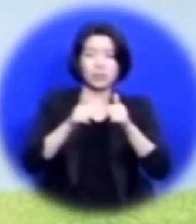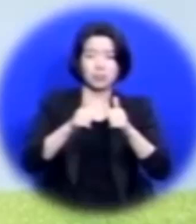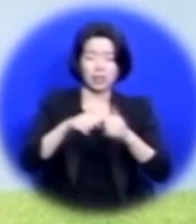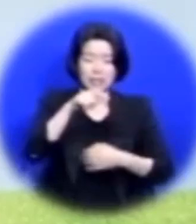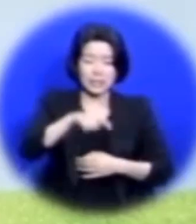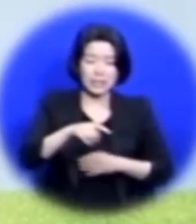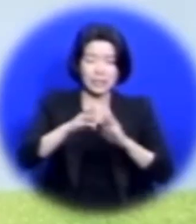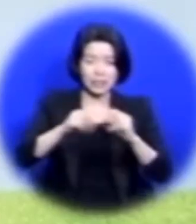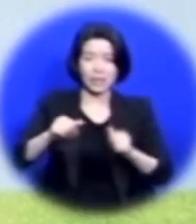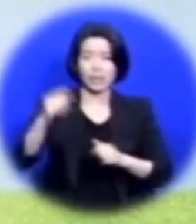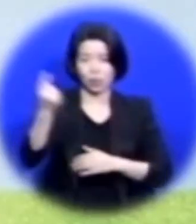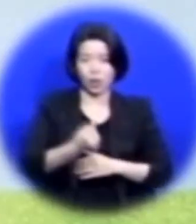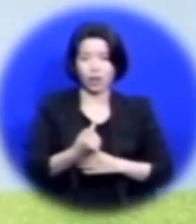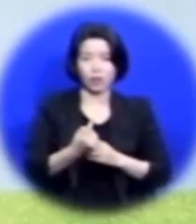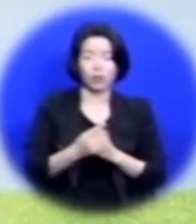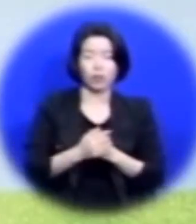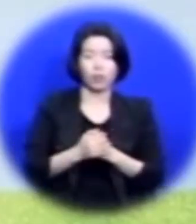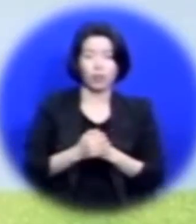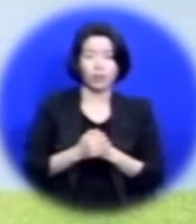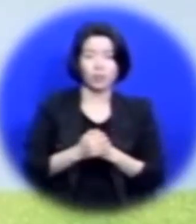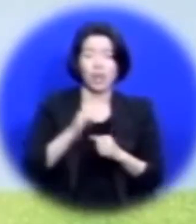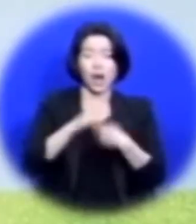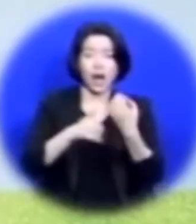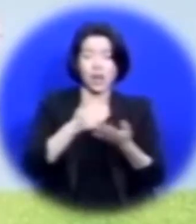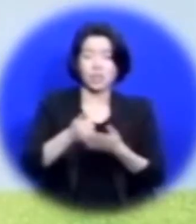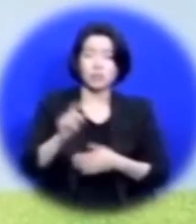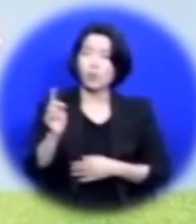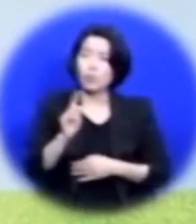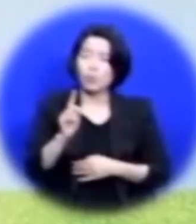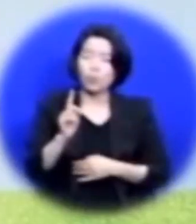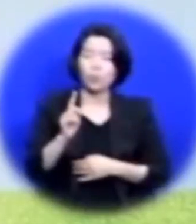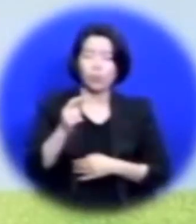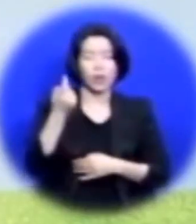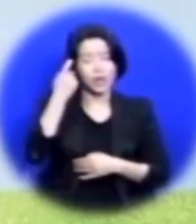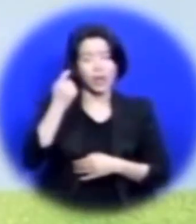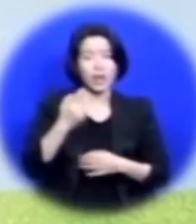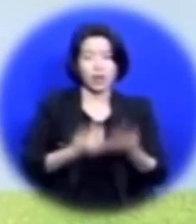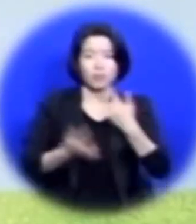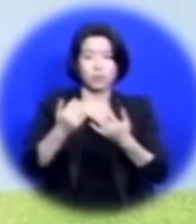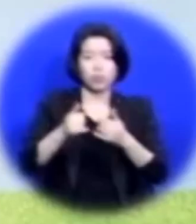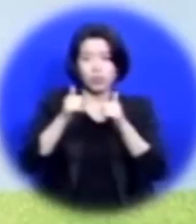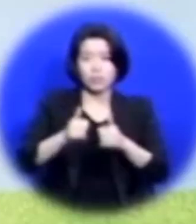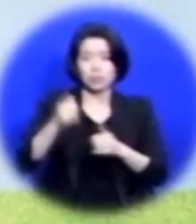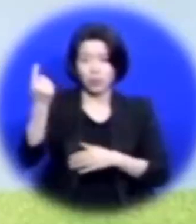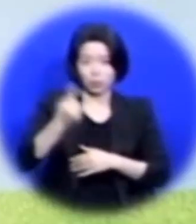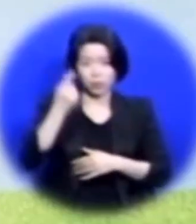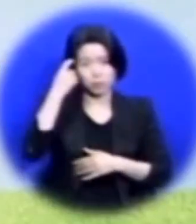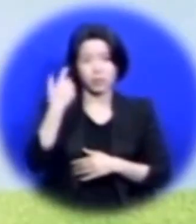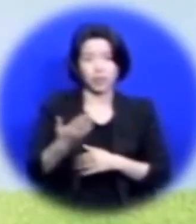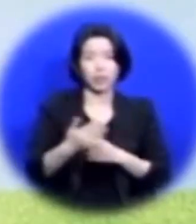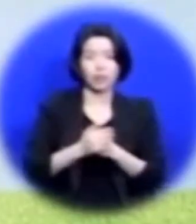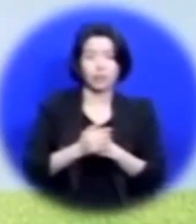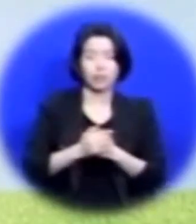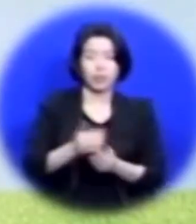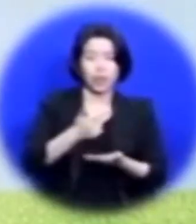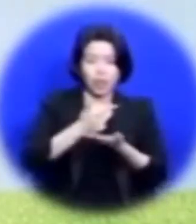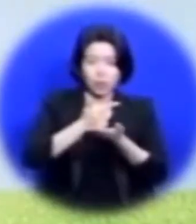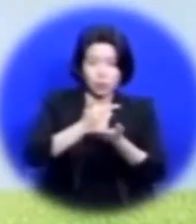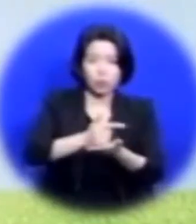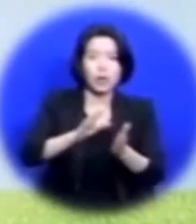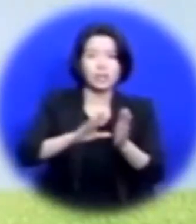임하게 될 하나님의 어째서 이 땅의 불로 심판 하시지요 노아 때와